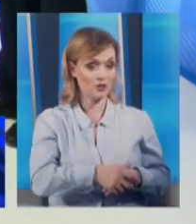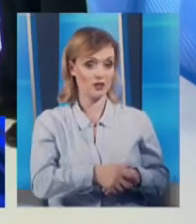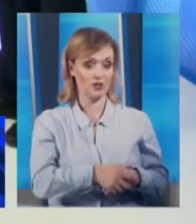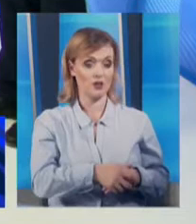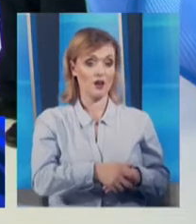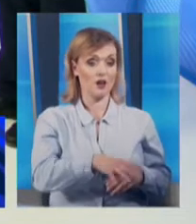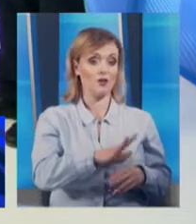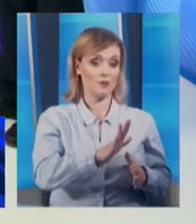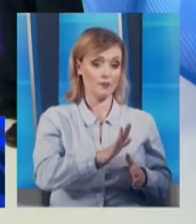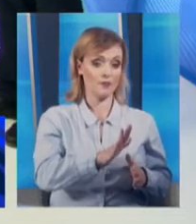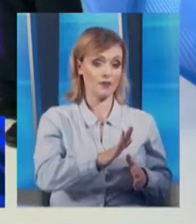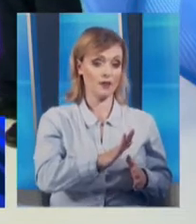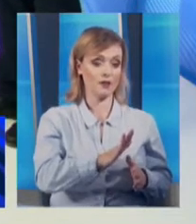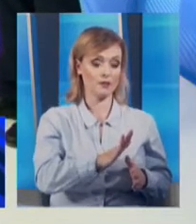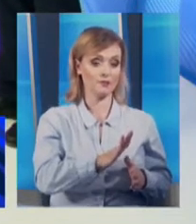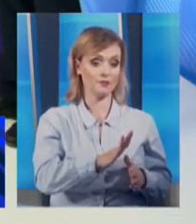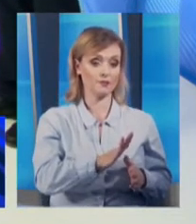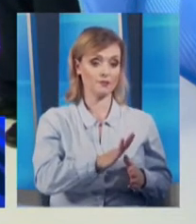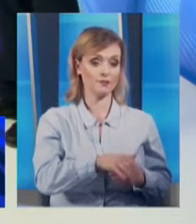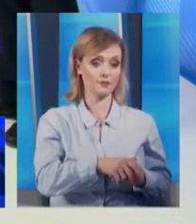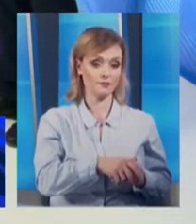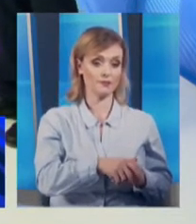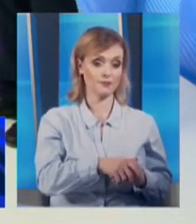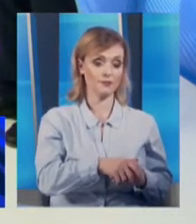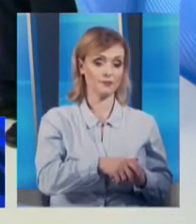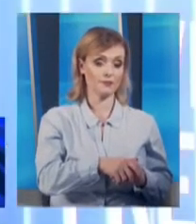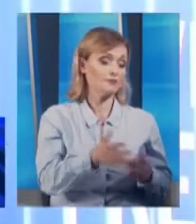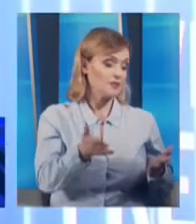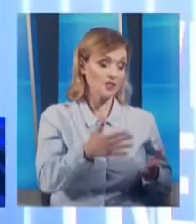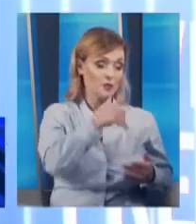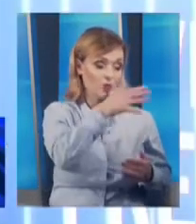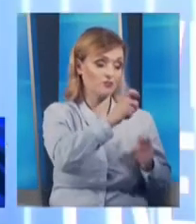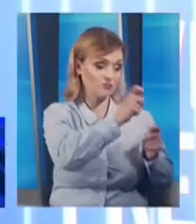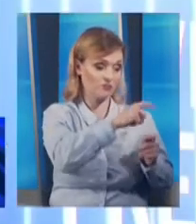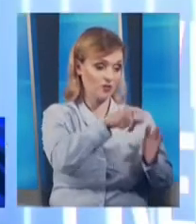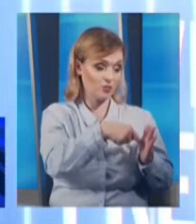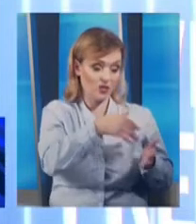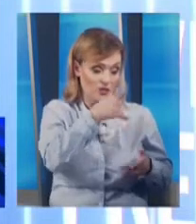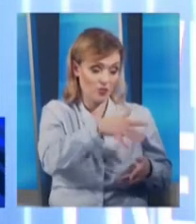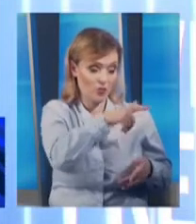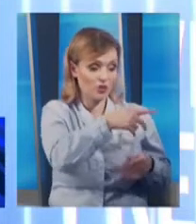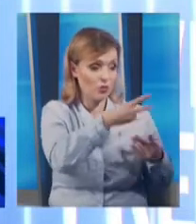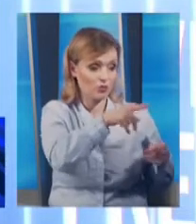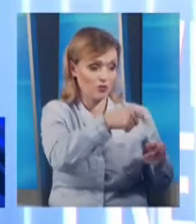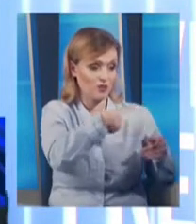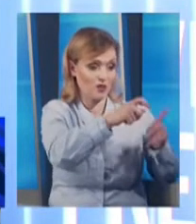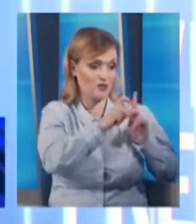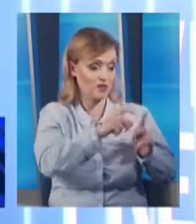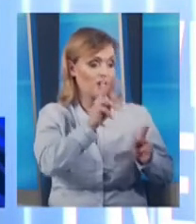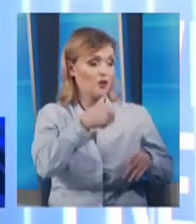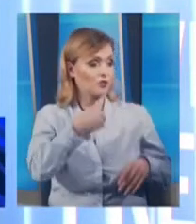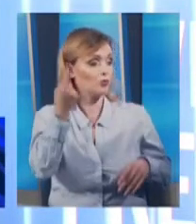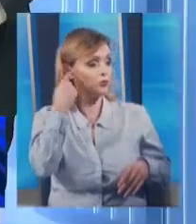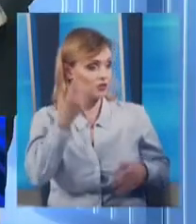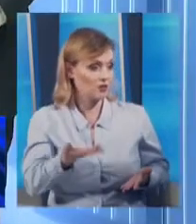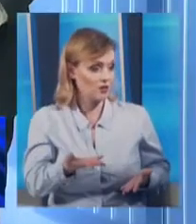asumarea de răspundere în fața unei majorități clare PD, PSRM. Deci, nu domnul Grosu trebuie să răspundă la întrebările pe care aș vrea să le